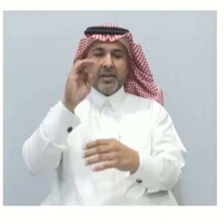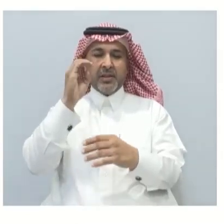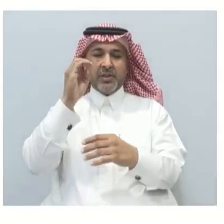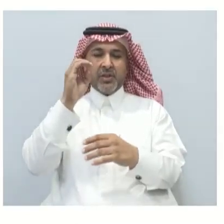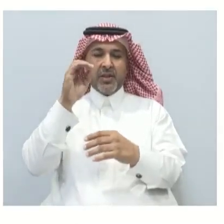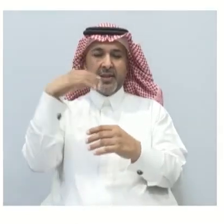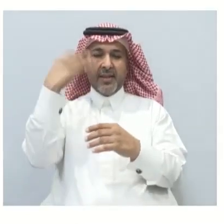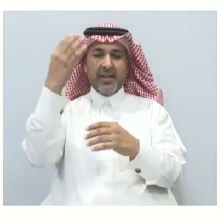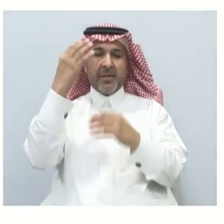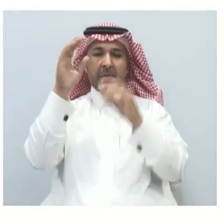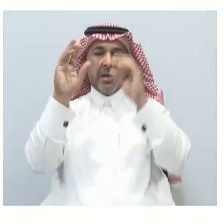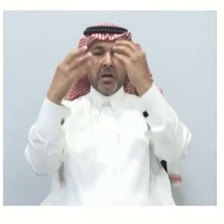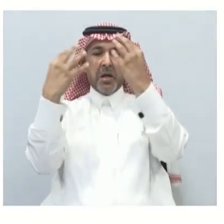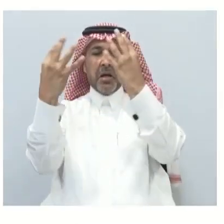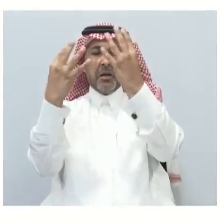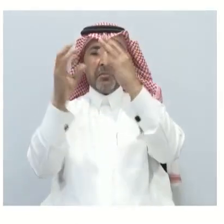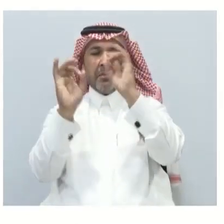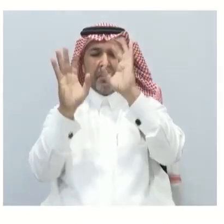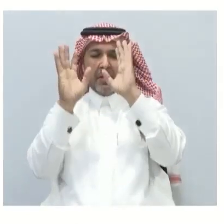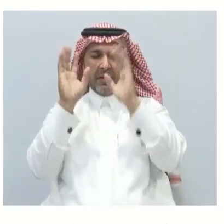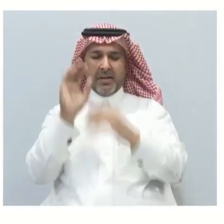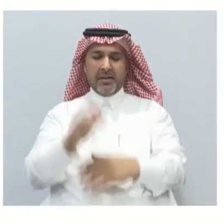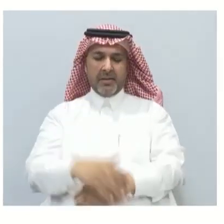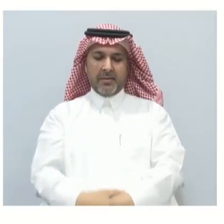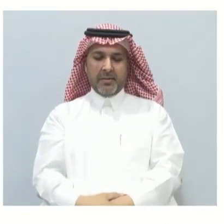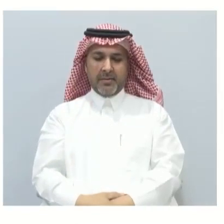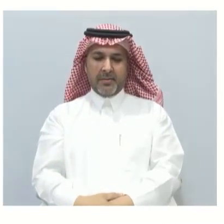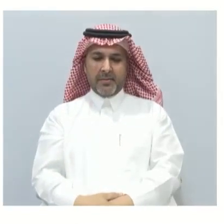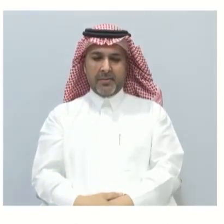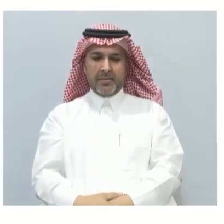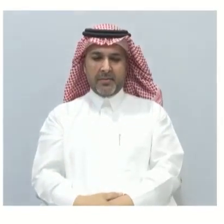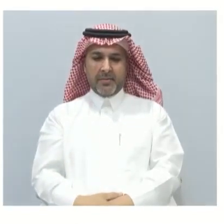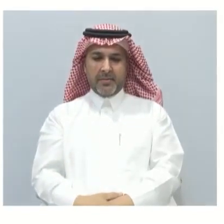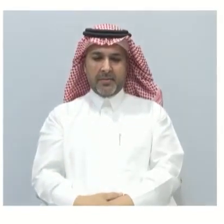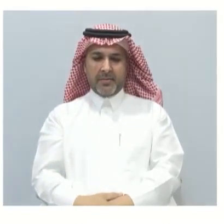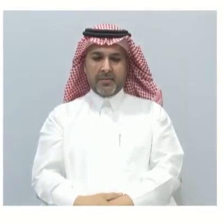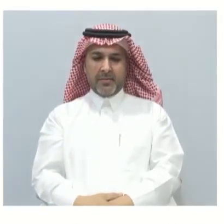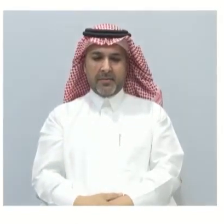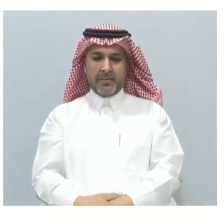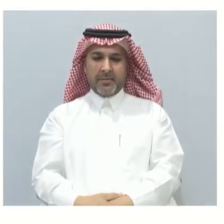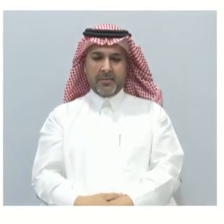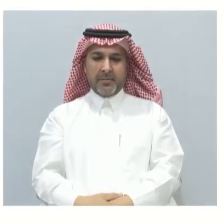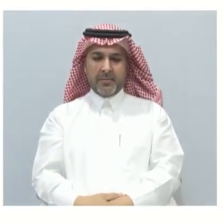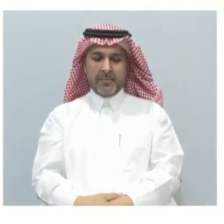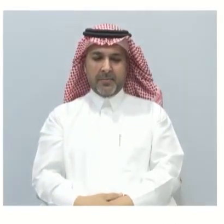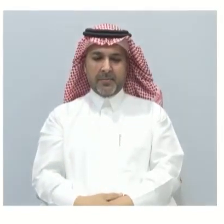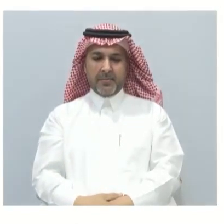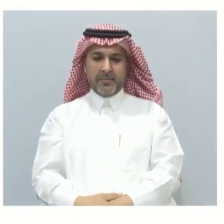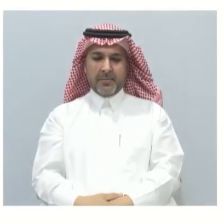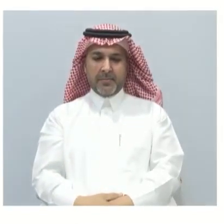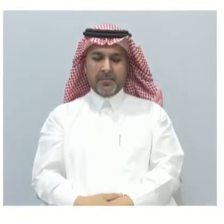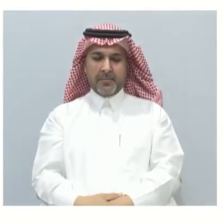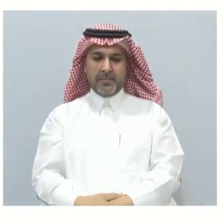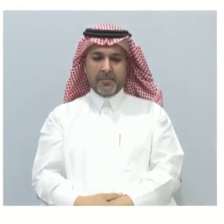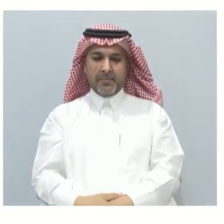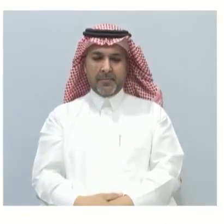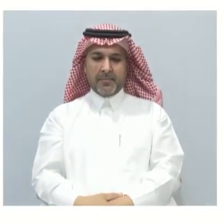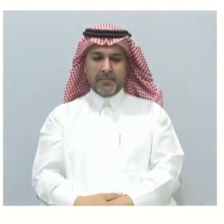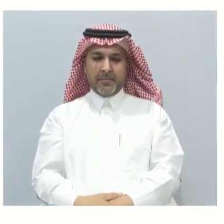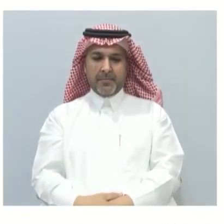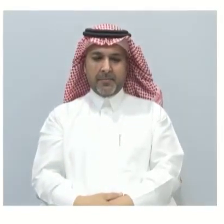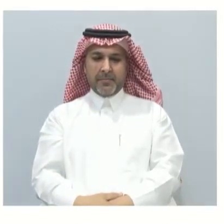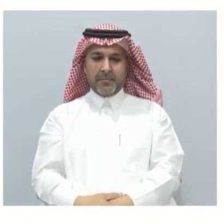الرابع البي اس ا هو بي الان بقول جذر الرابع اللي هو ففت وناخذ الجذر